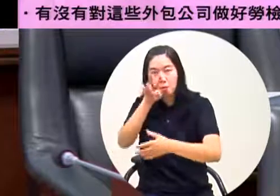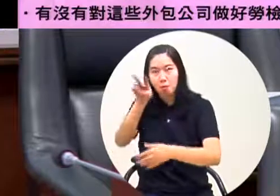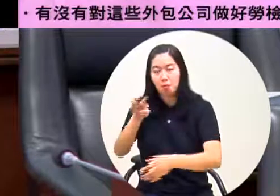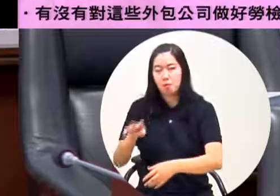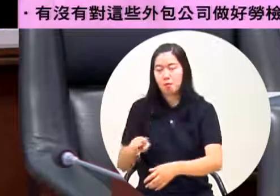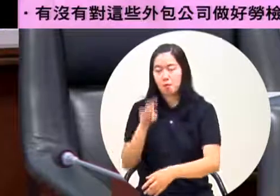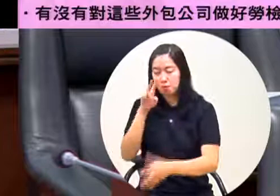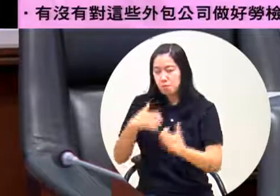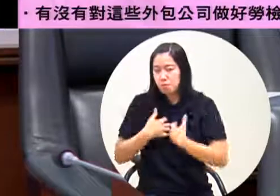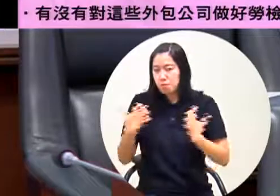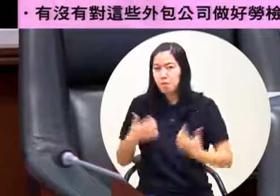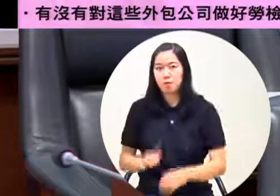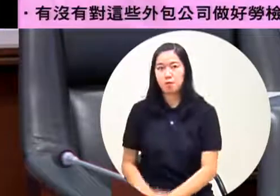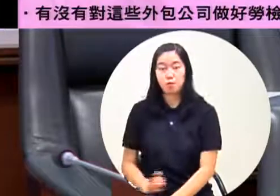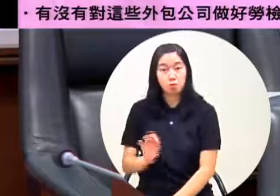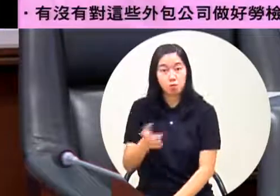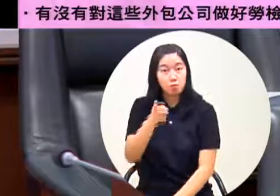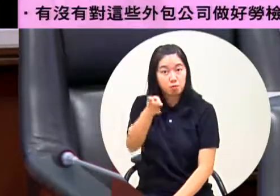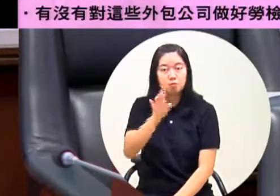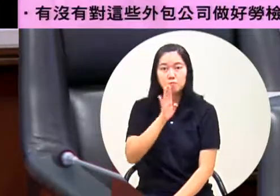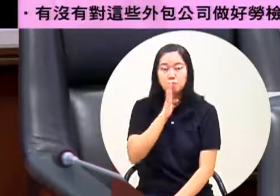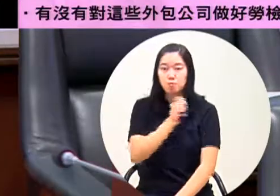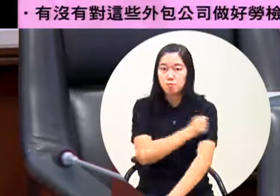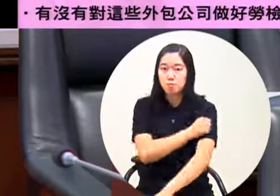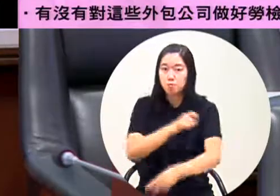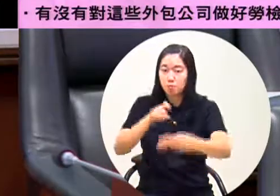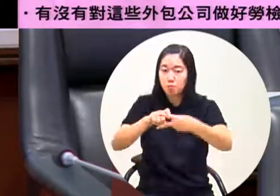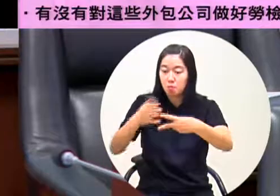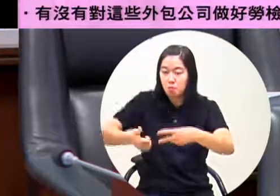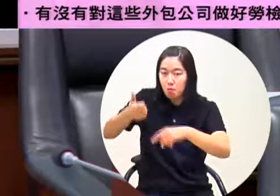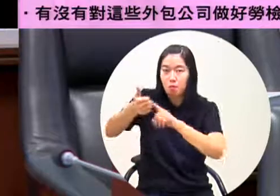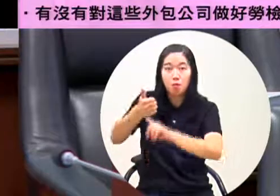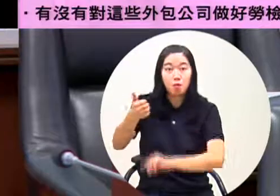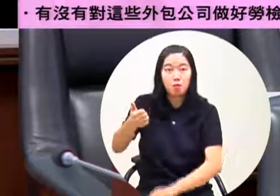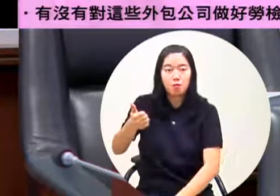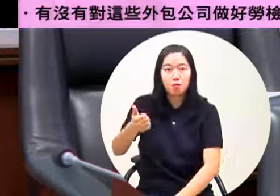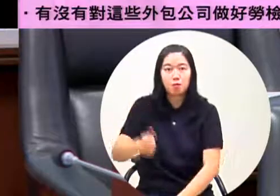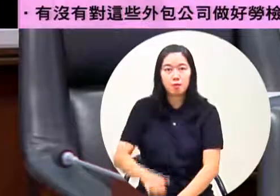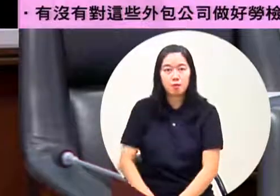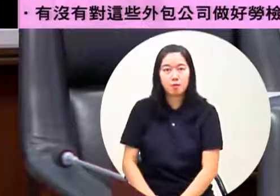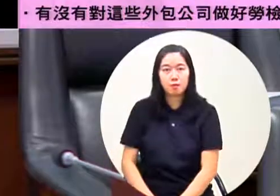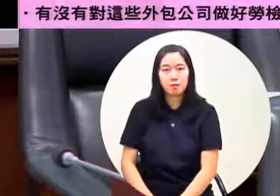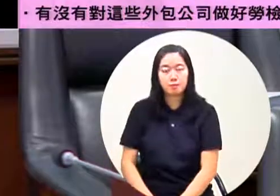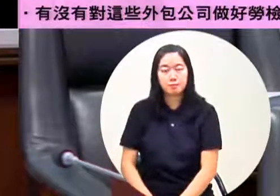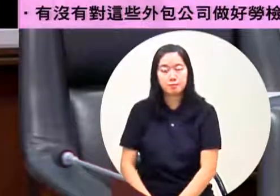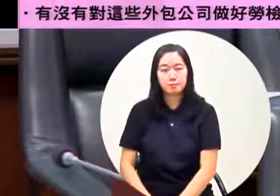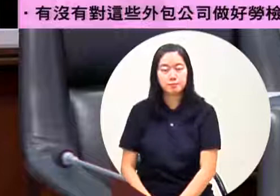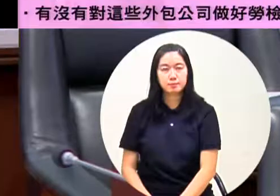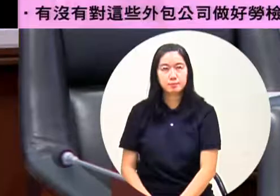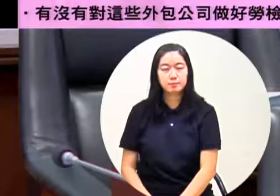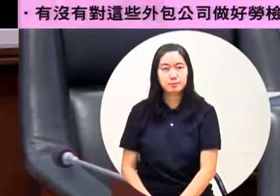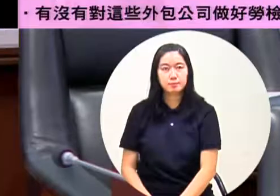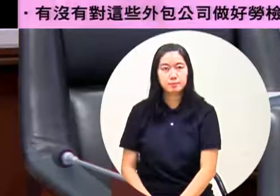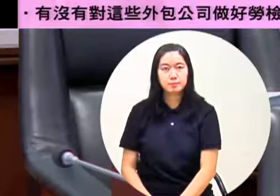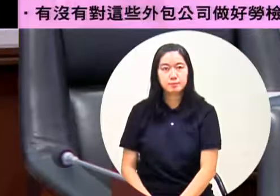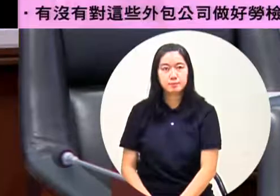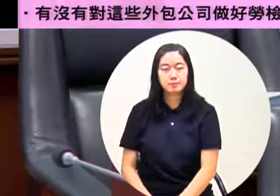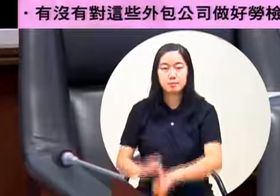因为你身为一个劳工局一个主管，应该不是就是伸出援。